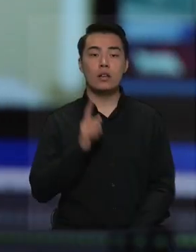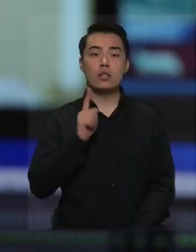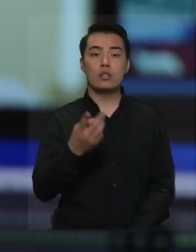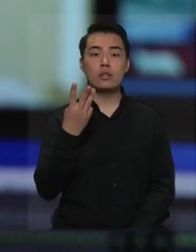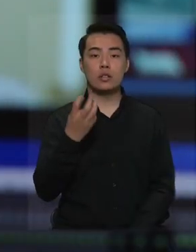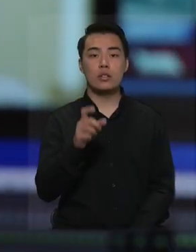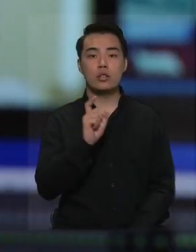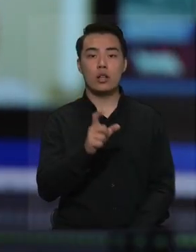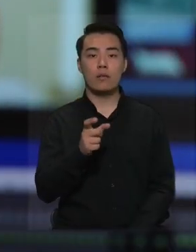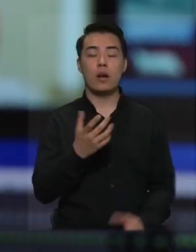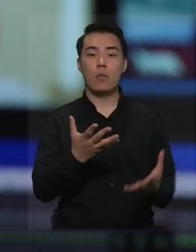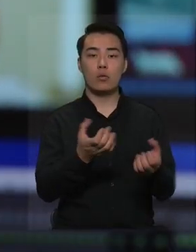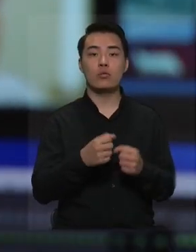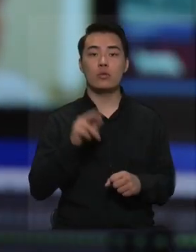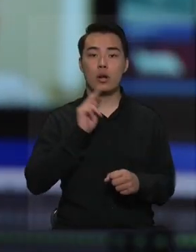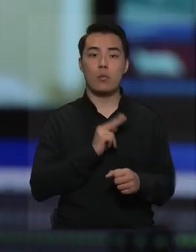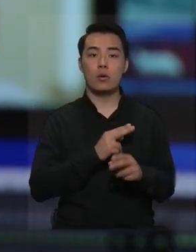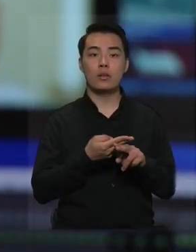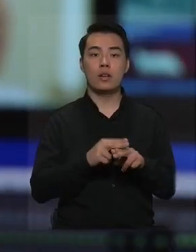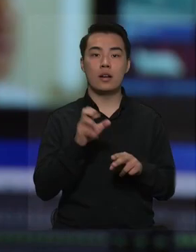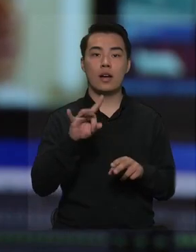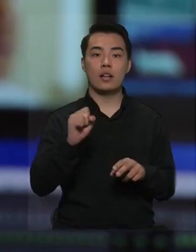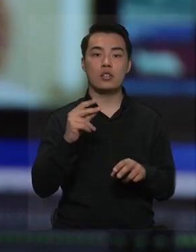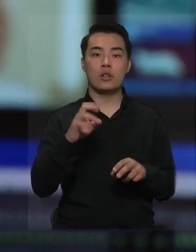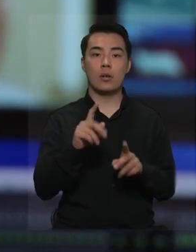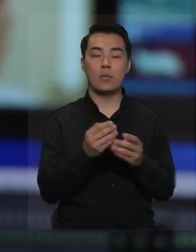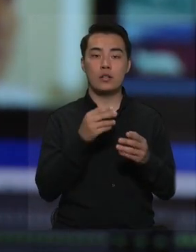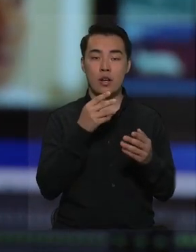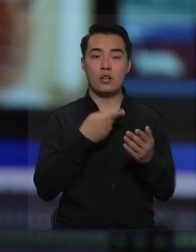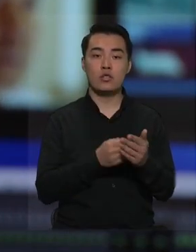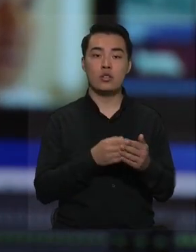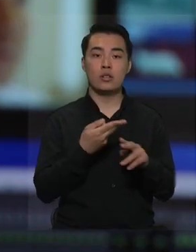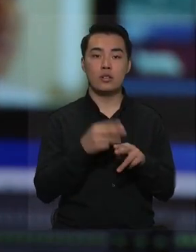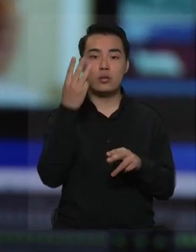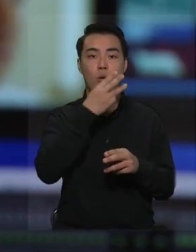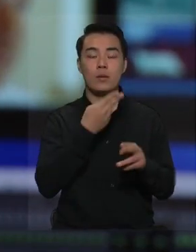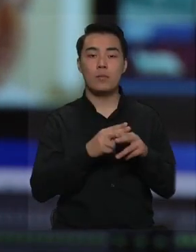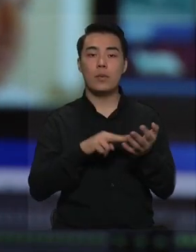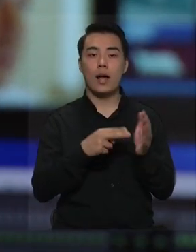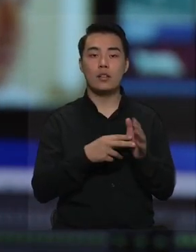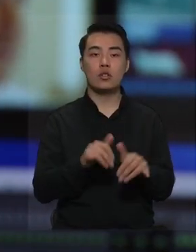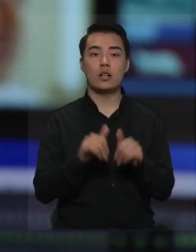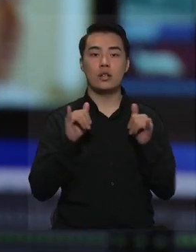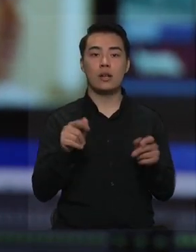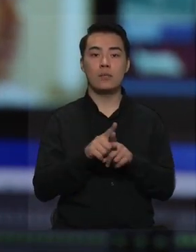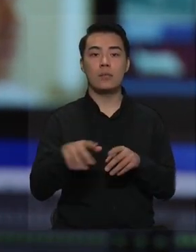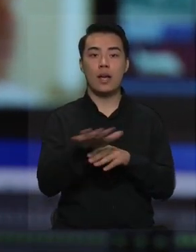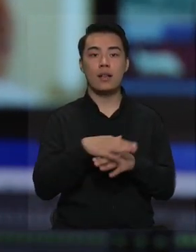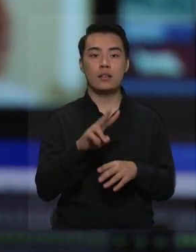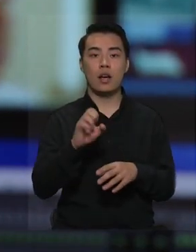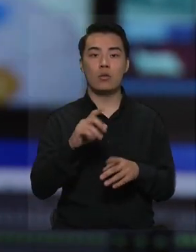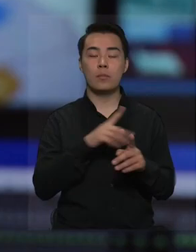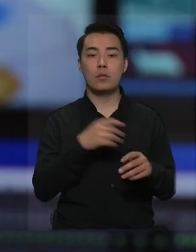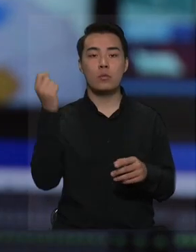1300 человек получат работу на карача-ганаки в ближайшие три года с планами по расширению месторождения накануне